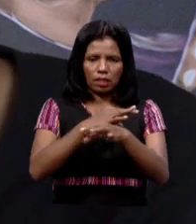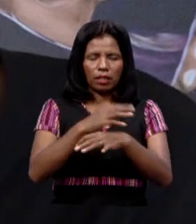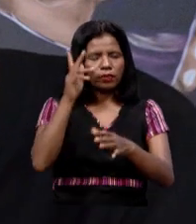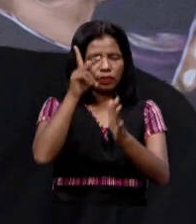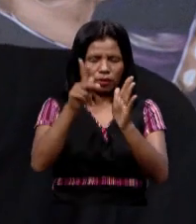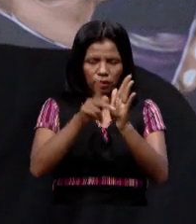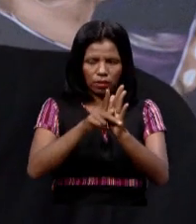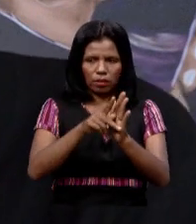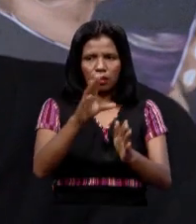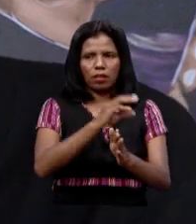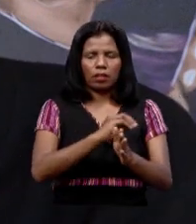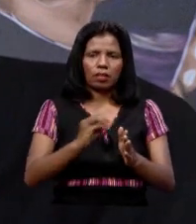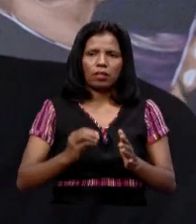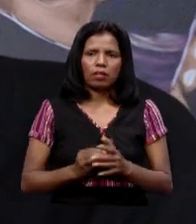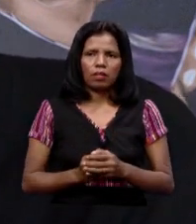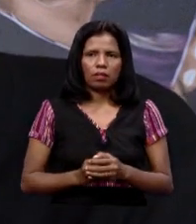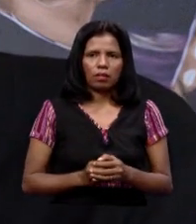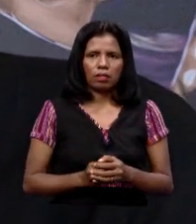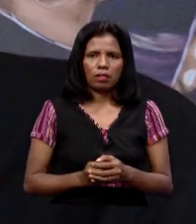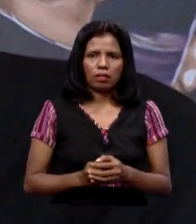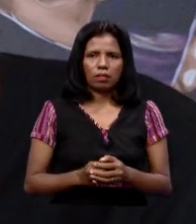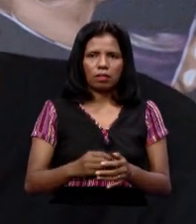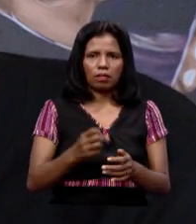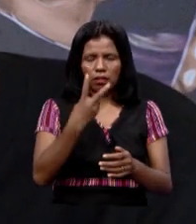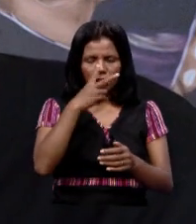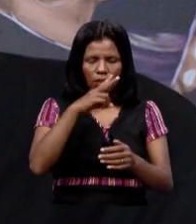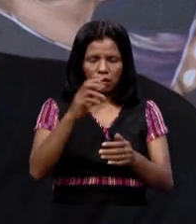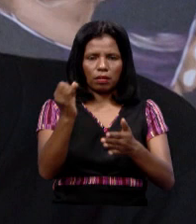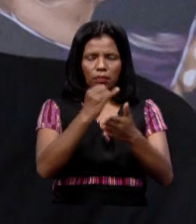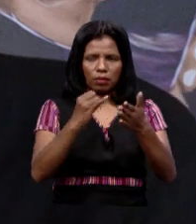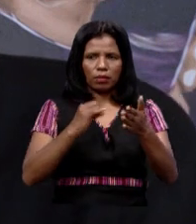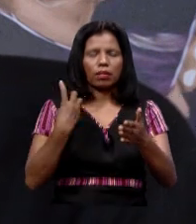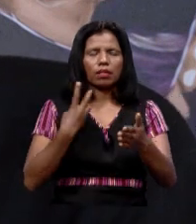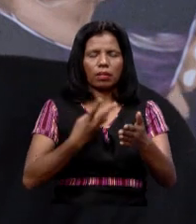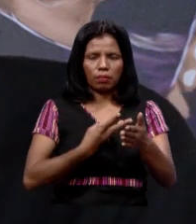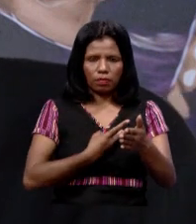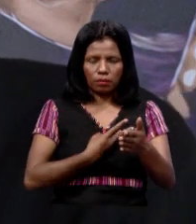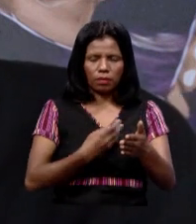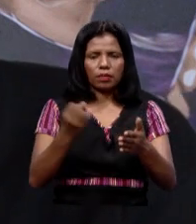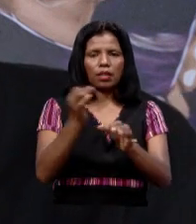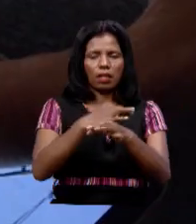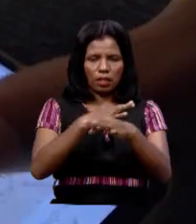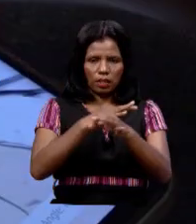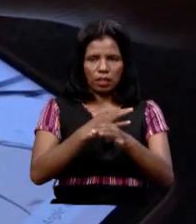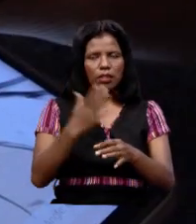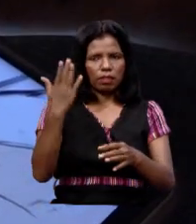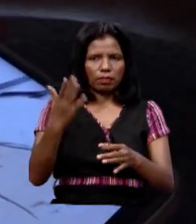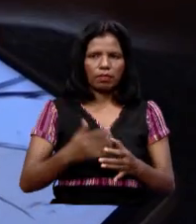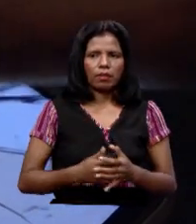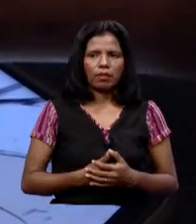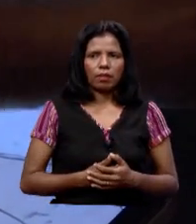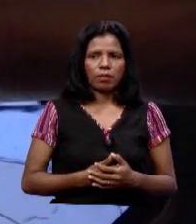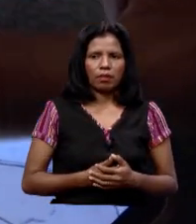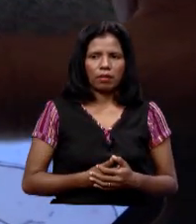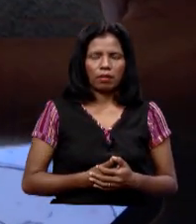digital kategori tu edit hanya baik tu. Ini kamar malnya halai pintur sambil itu edit tu hanya baik proses editing tu larang. Pinta